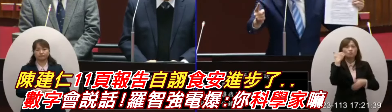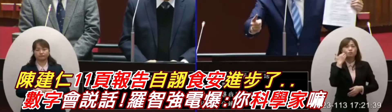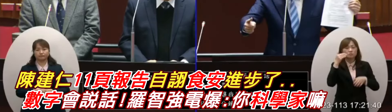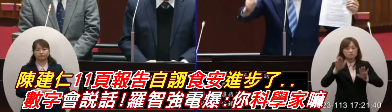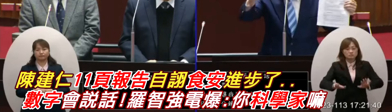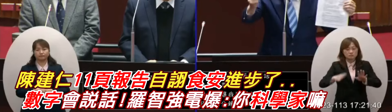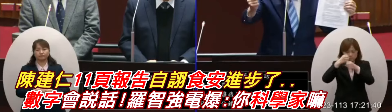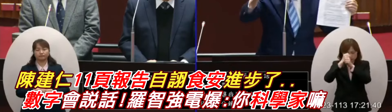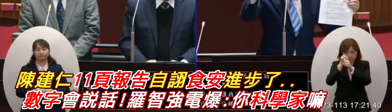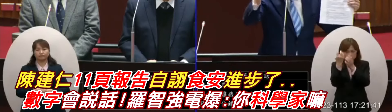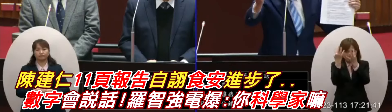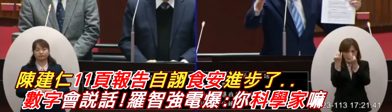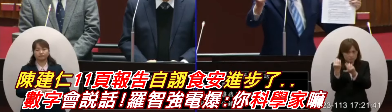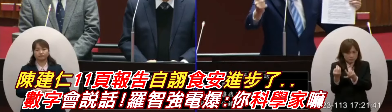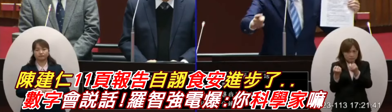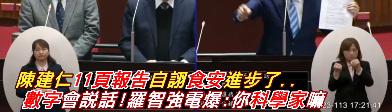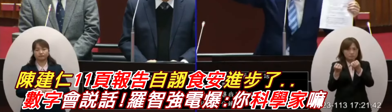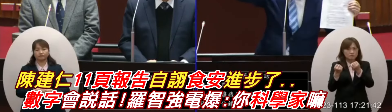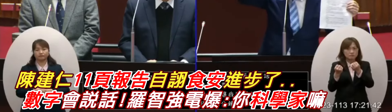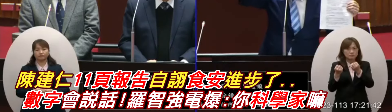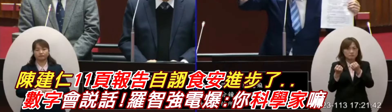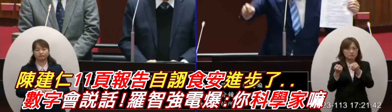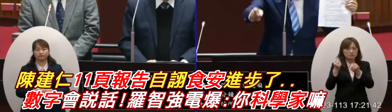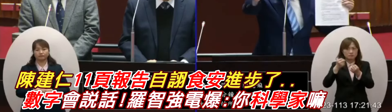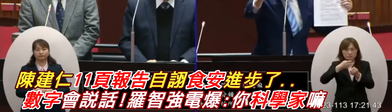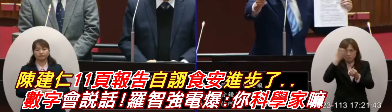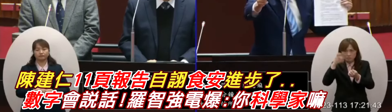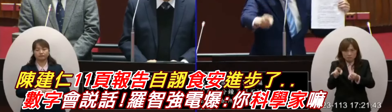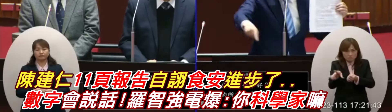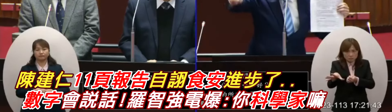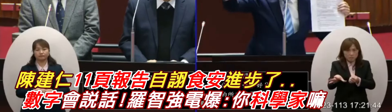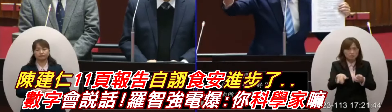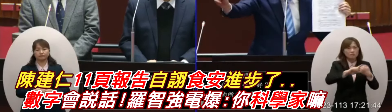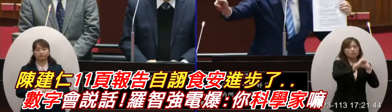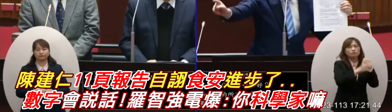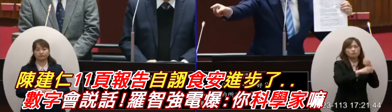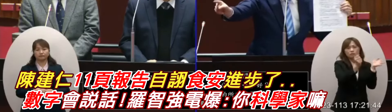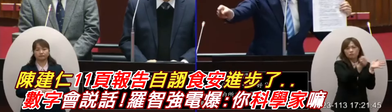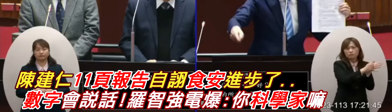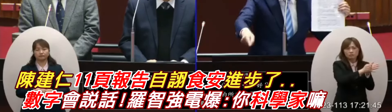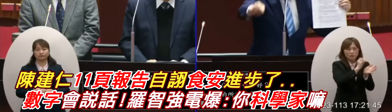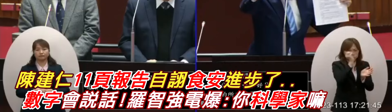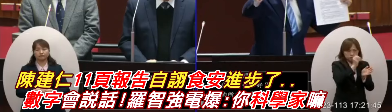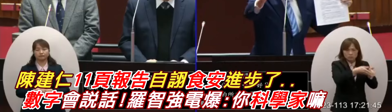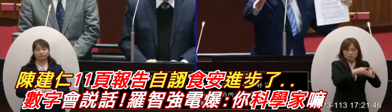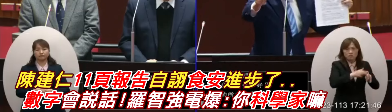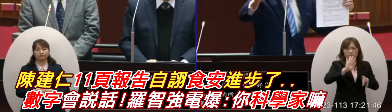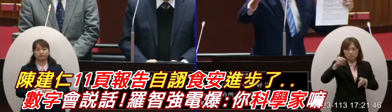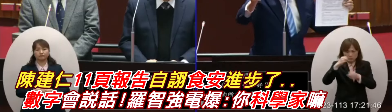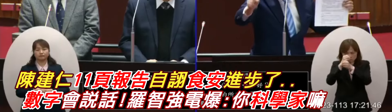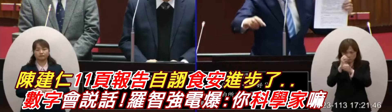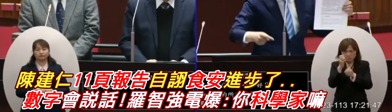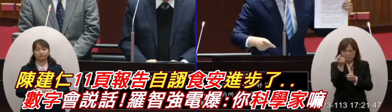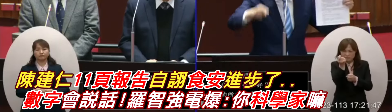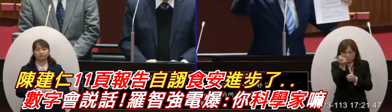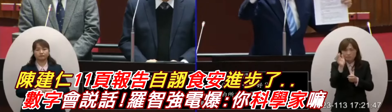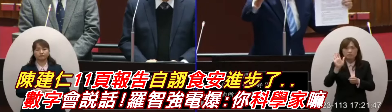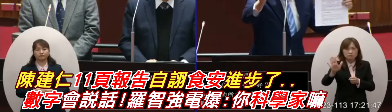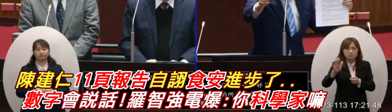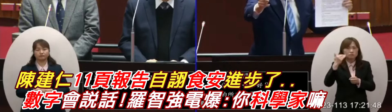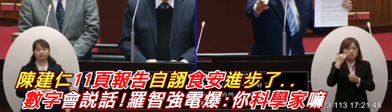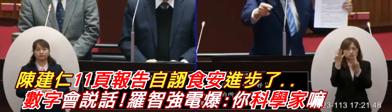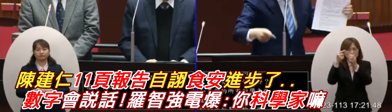验数值即便是有检出，法律规定零检出，你仍然有检出，但有检出的数值太低，